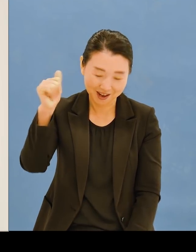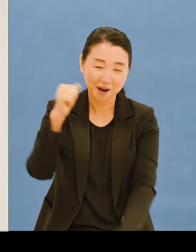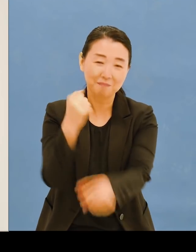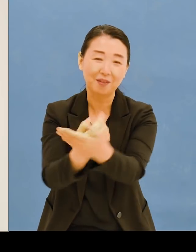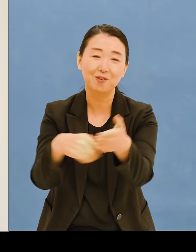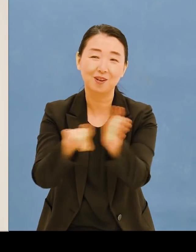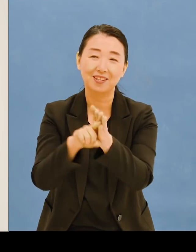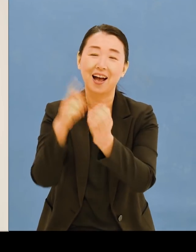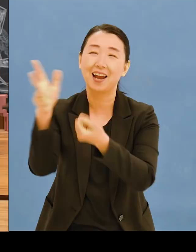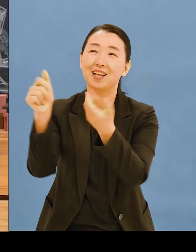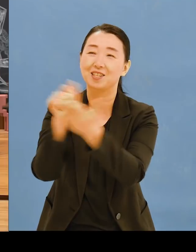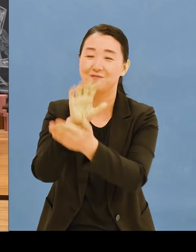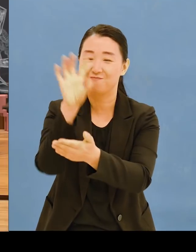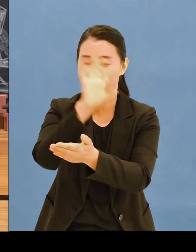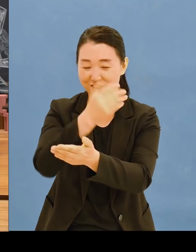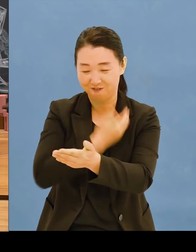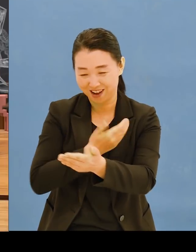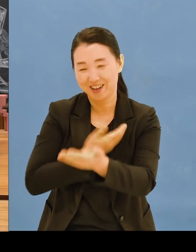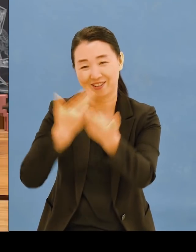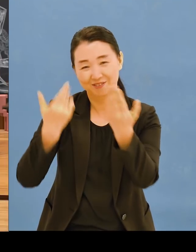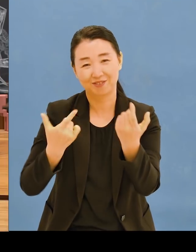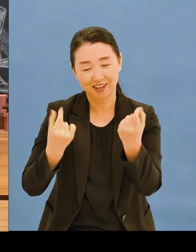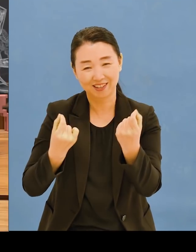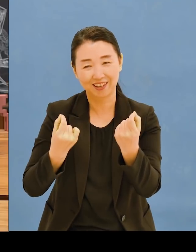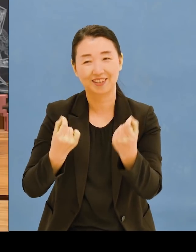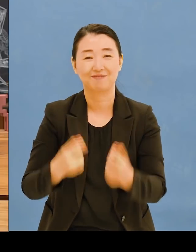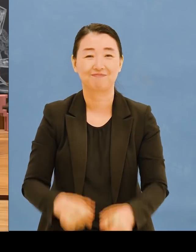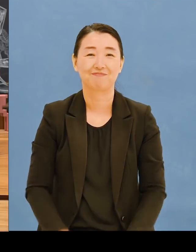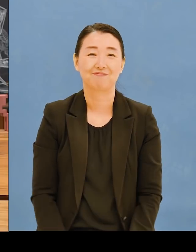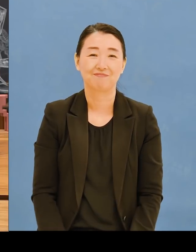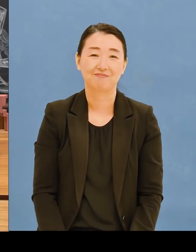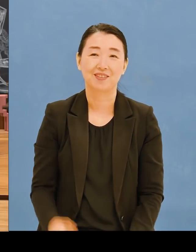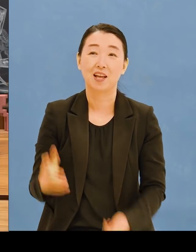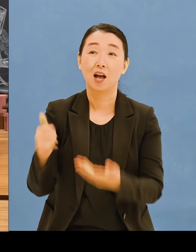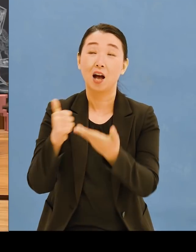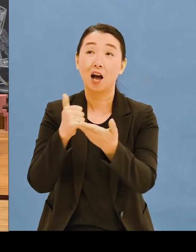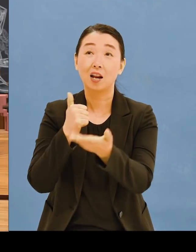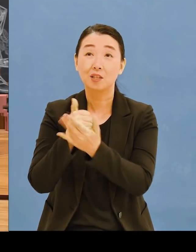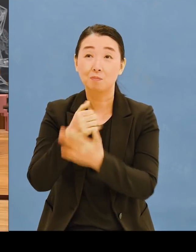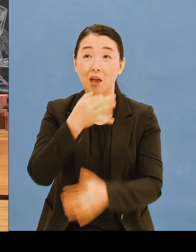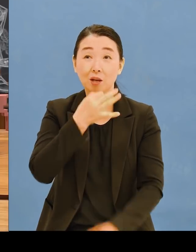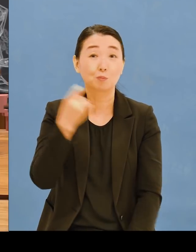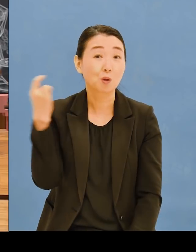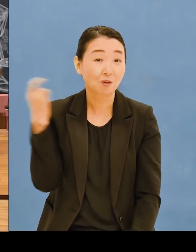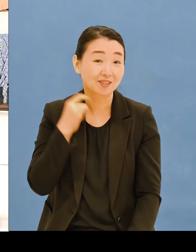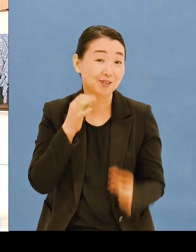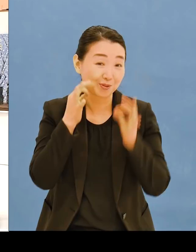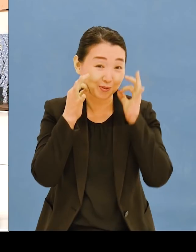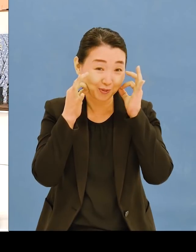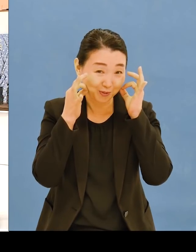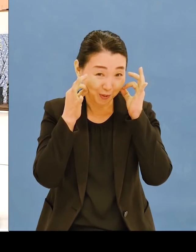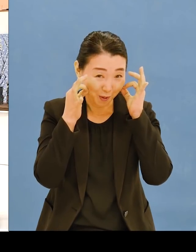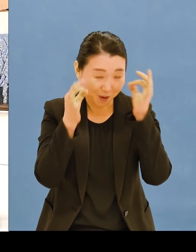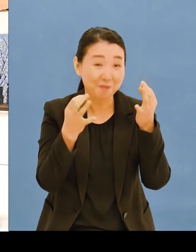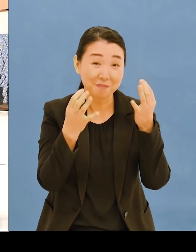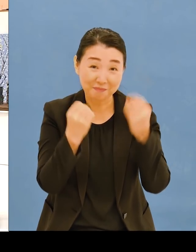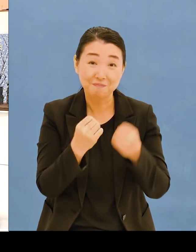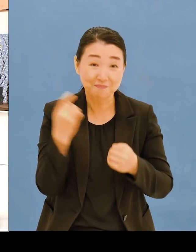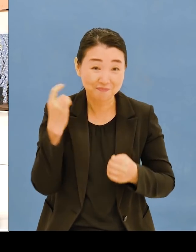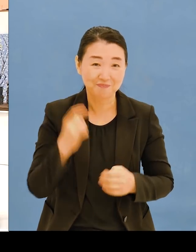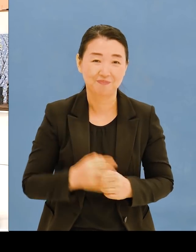하나님께서 그렇죠. 그렇게 단련시키신. 야, 그런 훈련을 거쳐서 이제 목회자가 되셨는데 그 하나님의 음성 듣기에 굉장히 또 노력을 많이 하신단